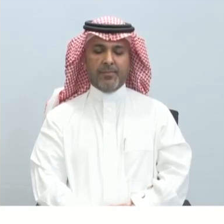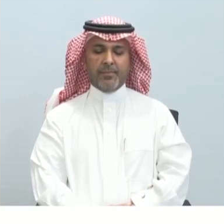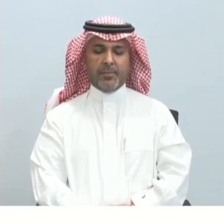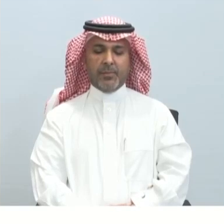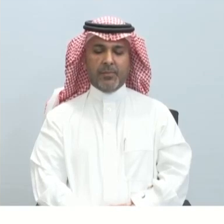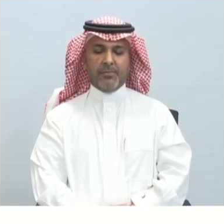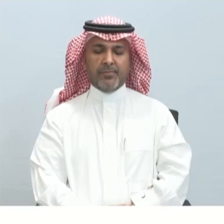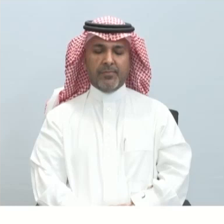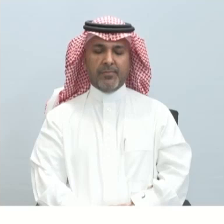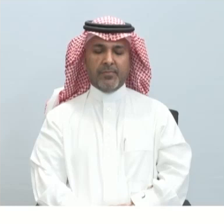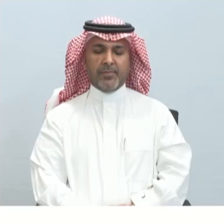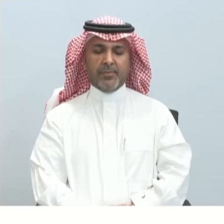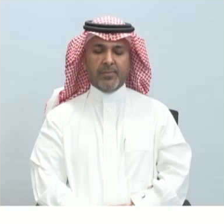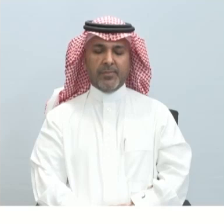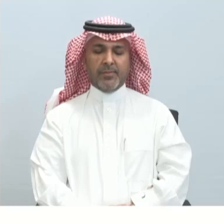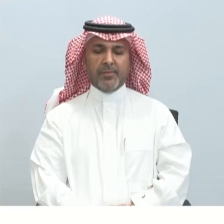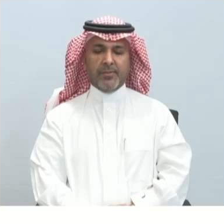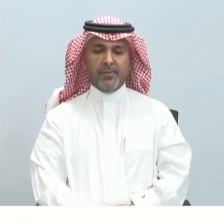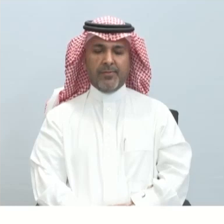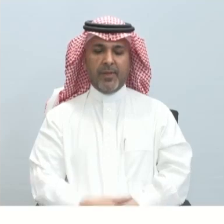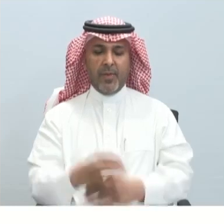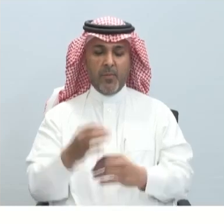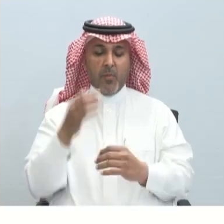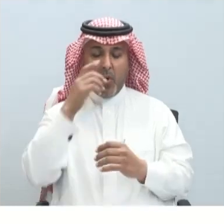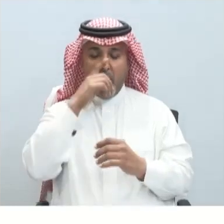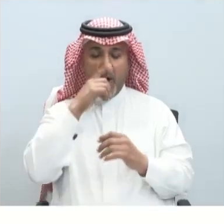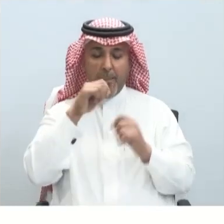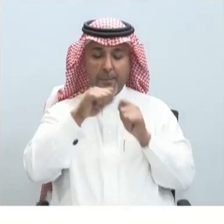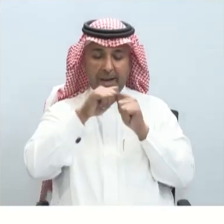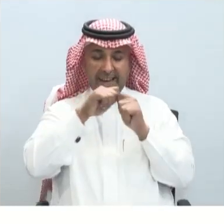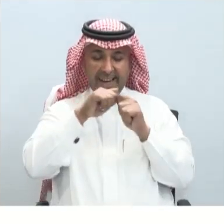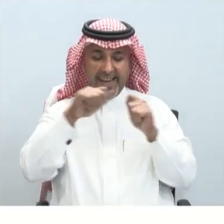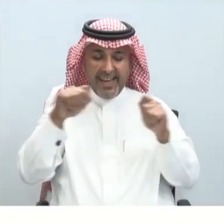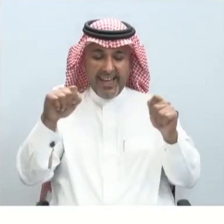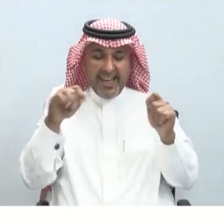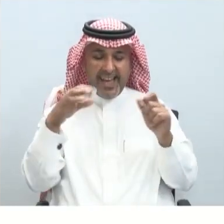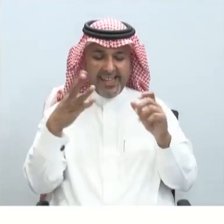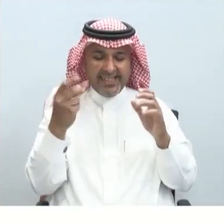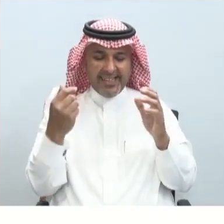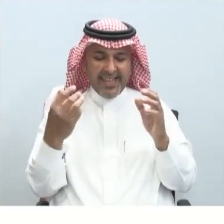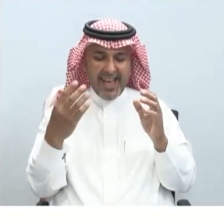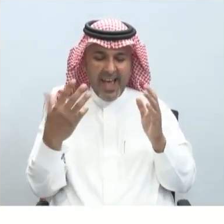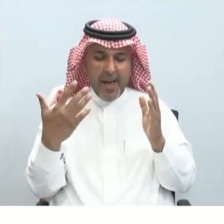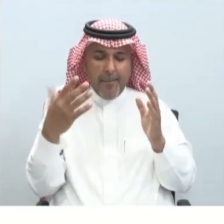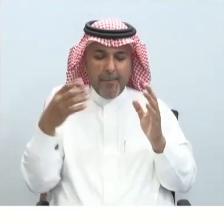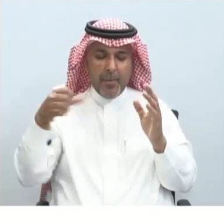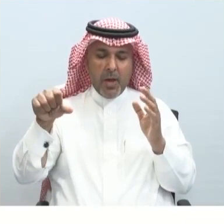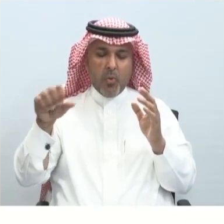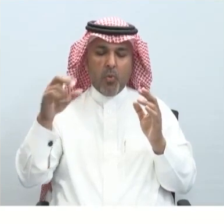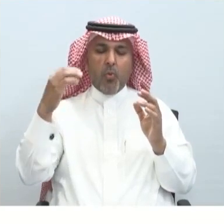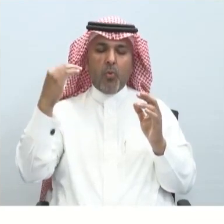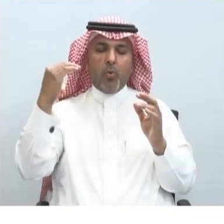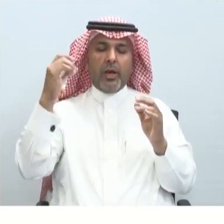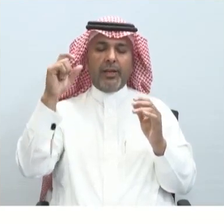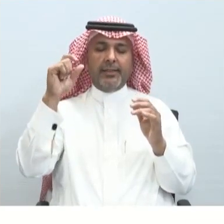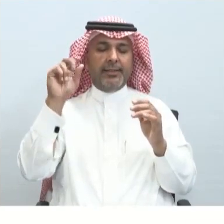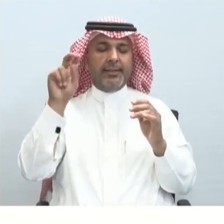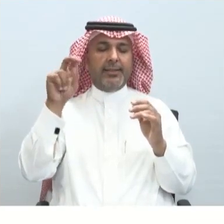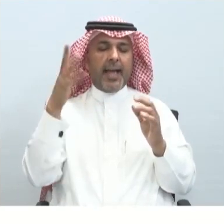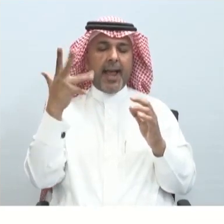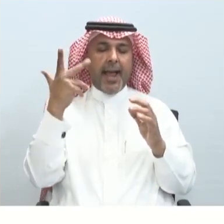يعني وحده الطول دائما تكون موحده ولو ما كانت موحده بتضطر انت الله لا يهينك انك ايش انك توحدها ما بين